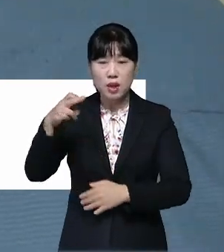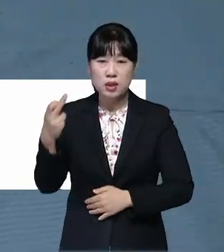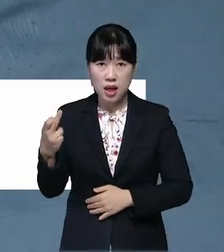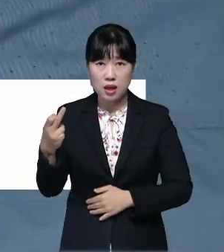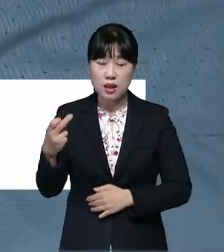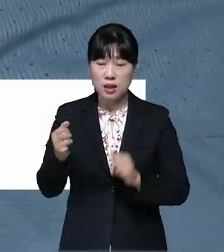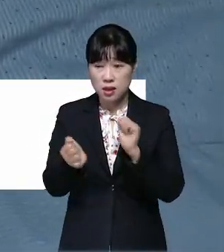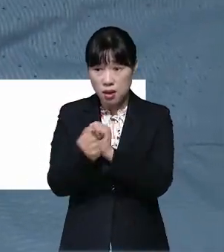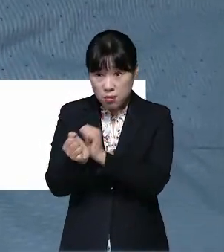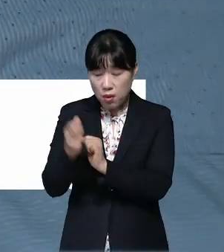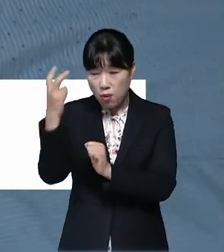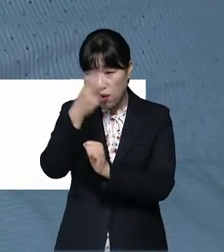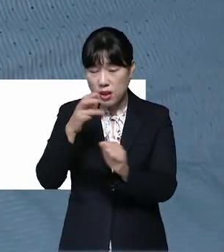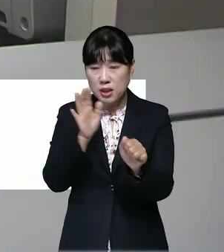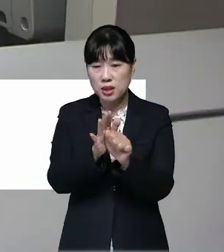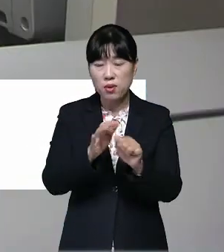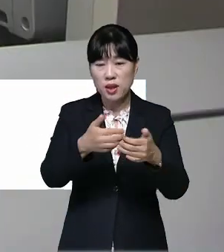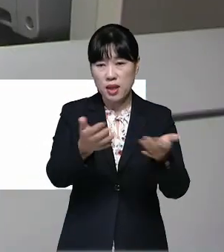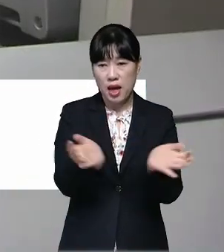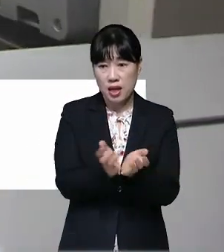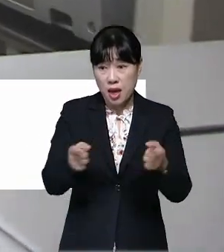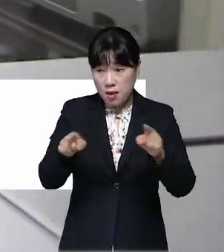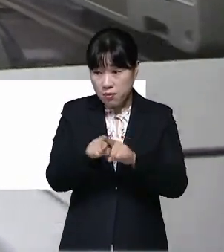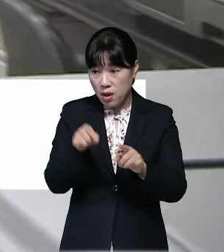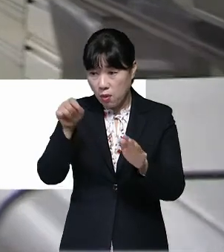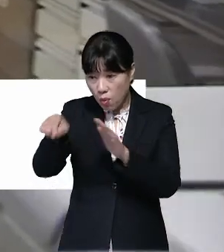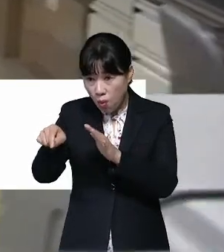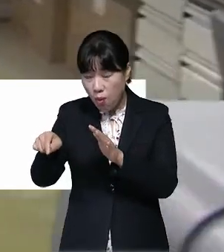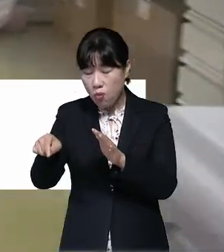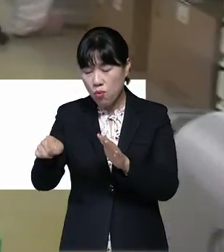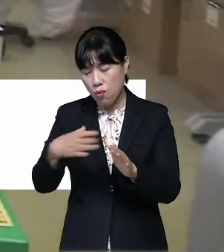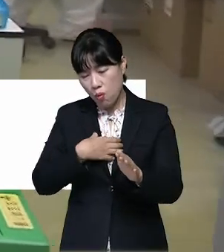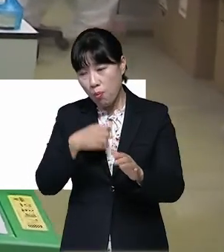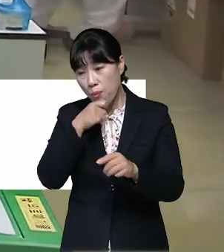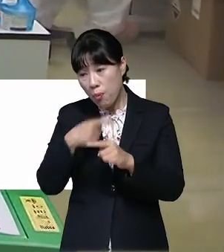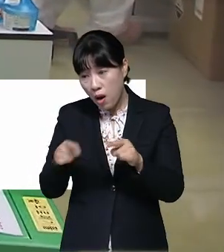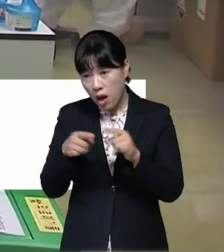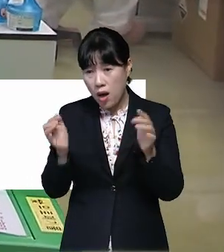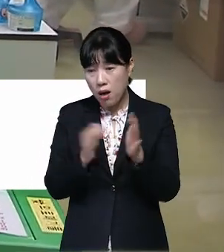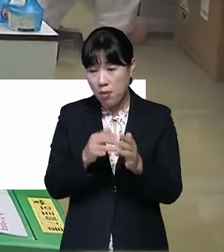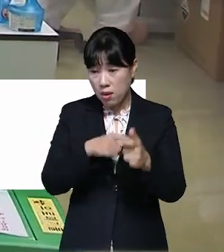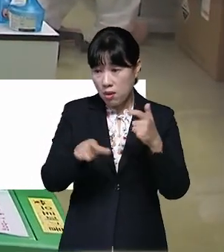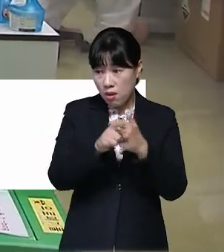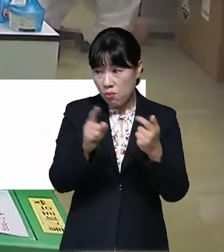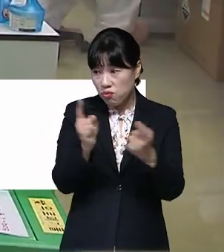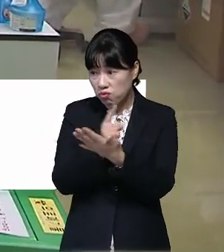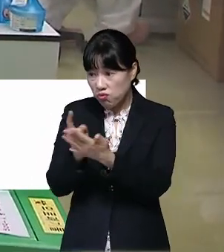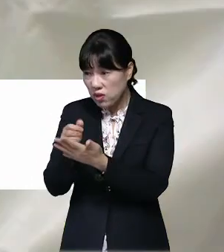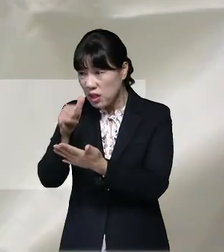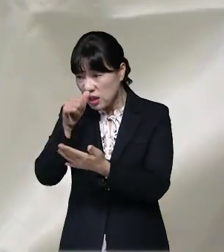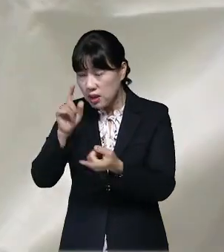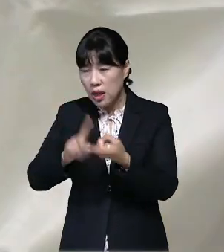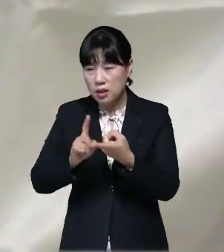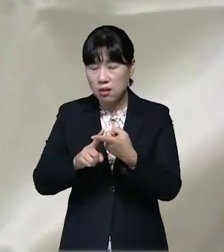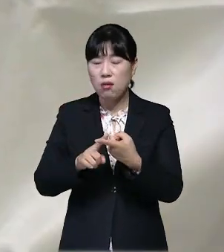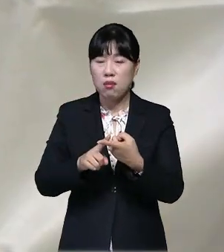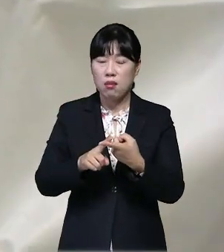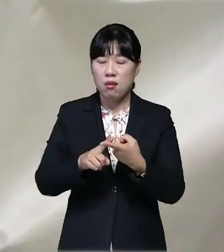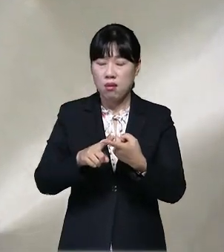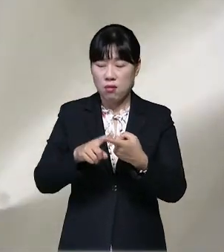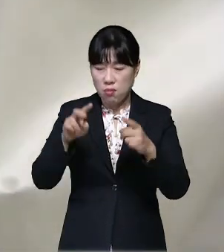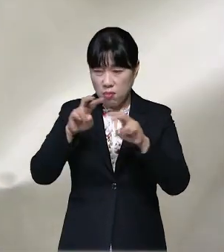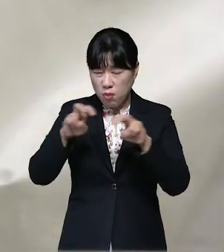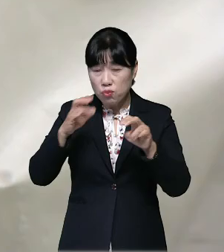광산구, 감염병관리지원단 등과 함께 현장 위험도를 평가하고 추가 접촉자가 있는지 파악에 나섰습니다.